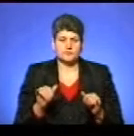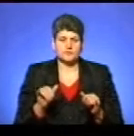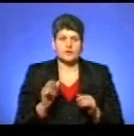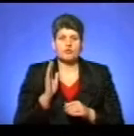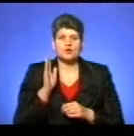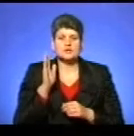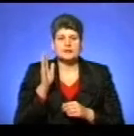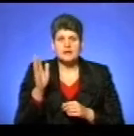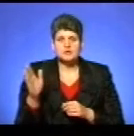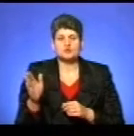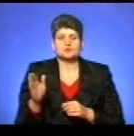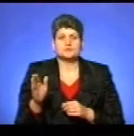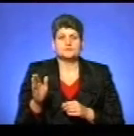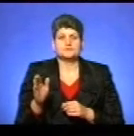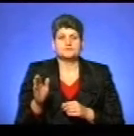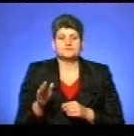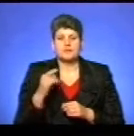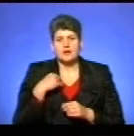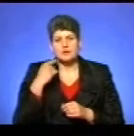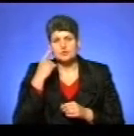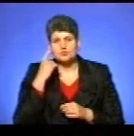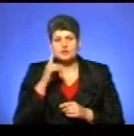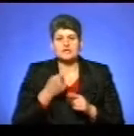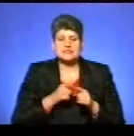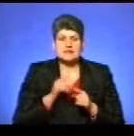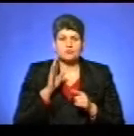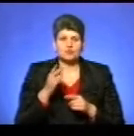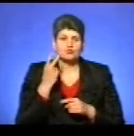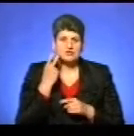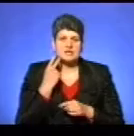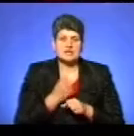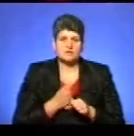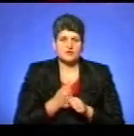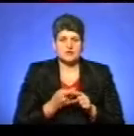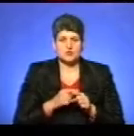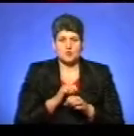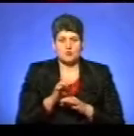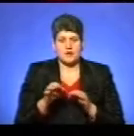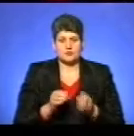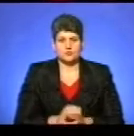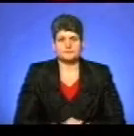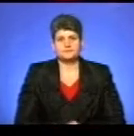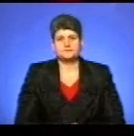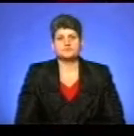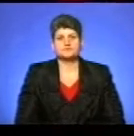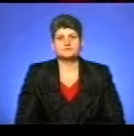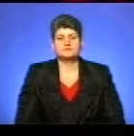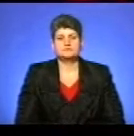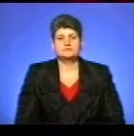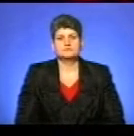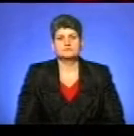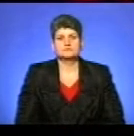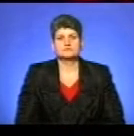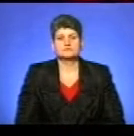подальшому, очевидно, що думаю, що це будуть постійні напрацювання цього проекту. Тарас Бурак, Андрій Прокопів,